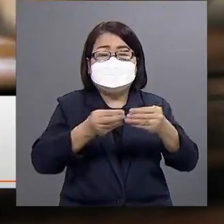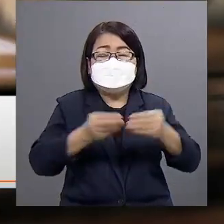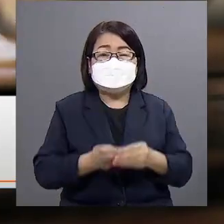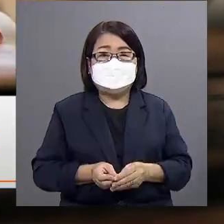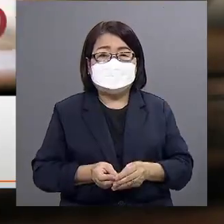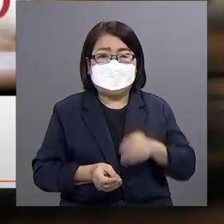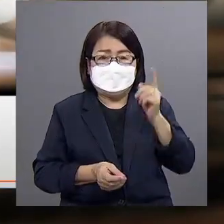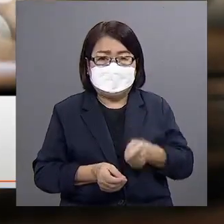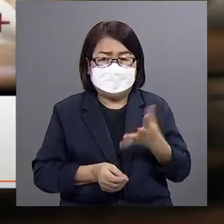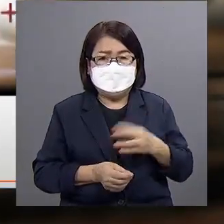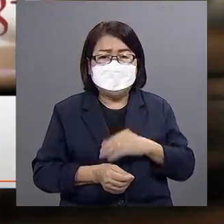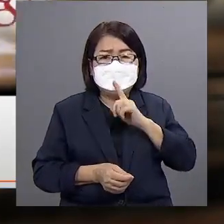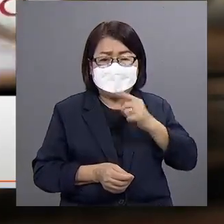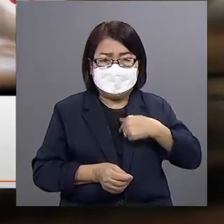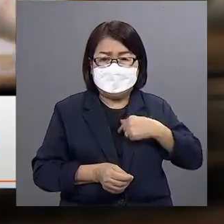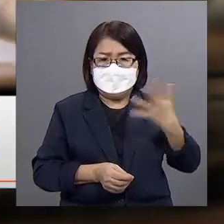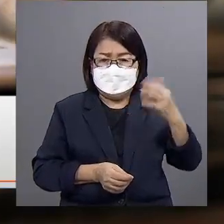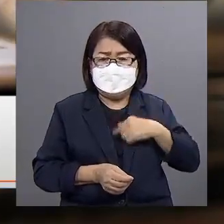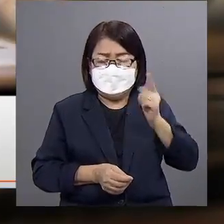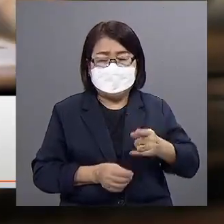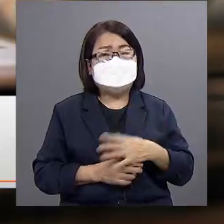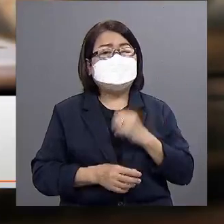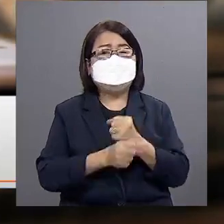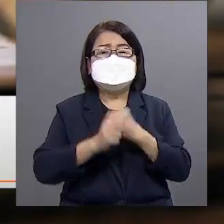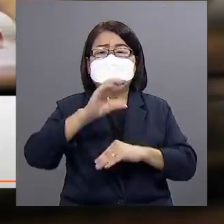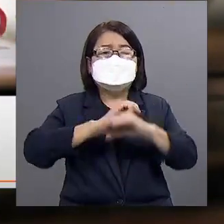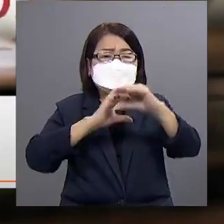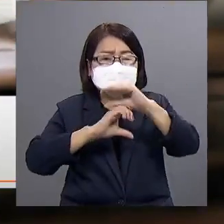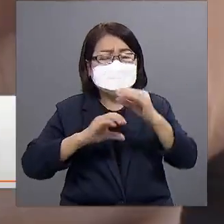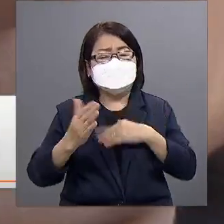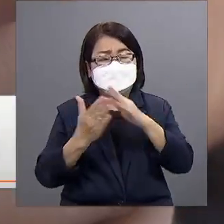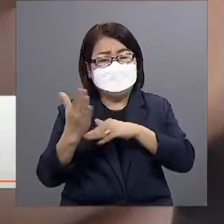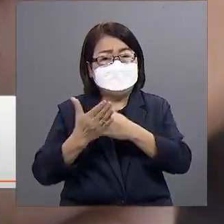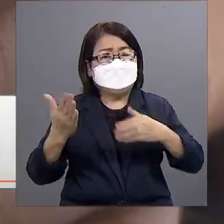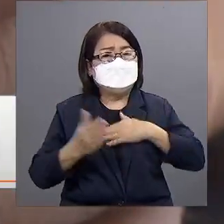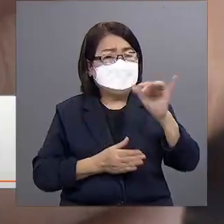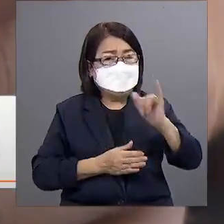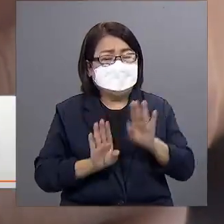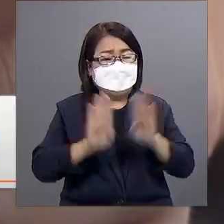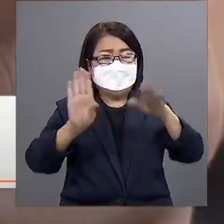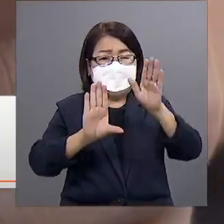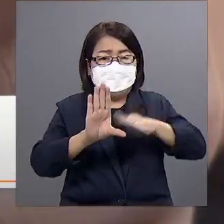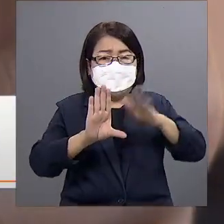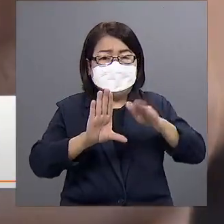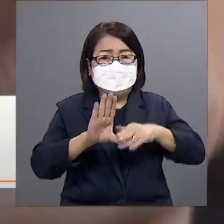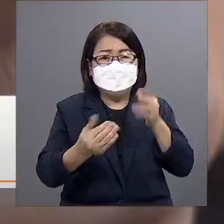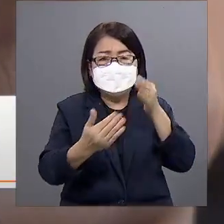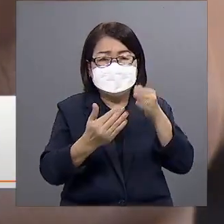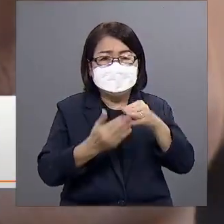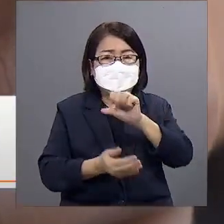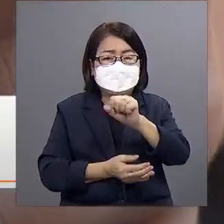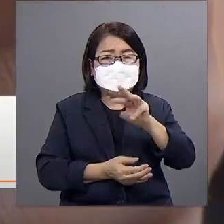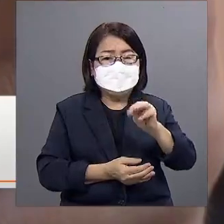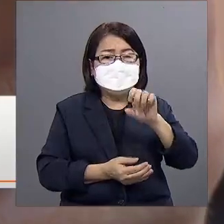ครับ ปัจจุบันนั้นยังไม่มีโครงการหรือนโยบายที่เปิดให้ประชาชนได้ลงทะเบียนรับสิทธิ์ผ่าน SMS นะครับดังนั้นครับขอความร่วมมือ